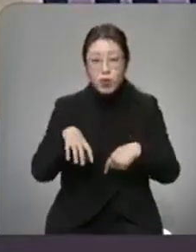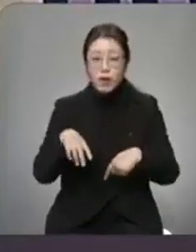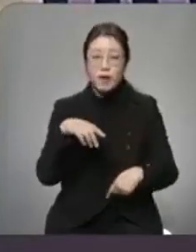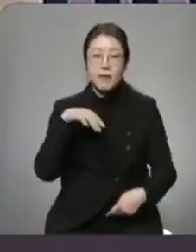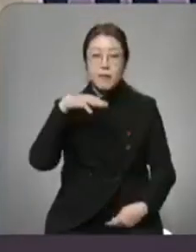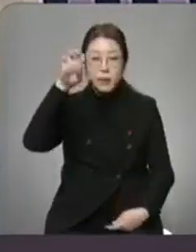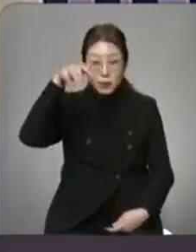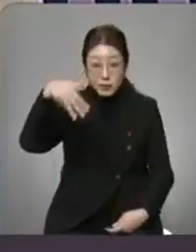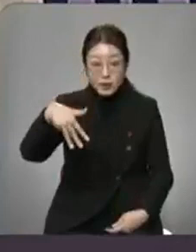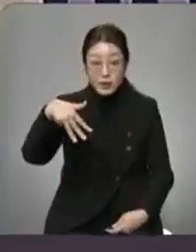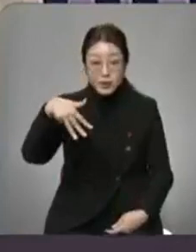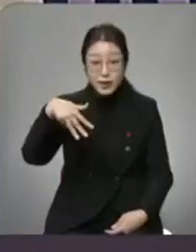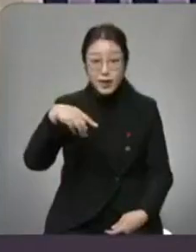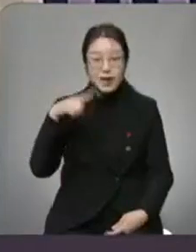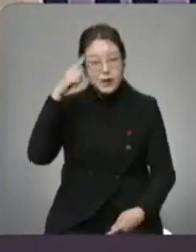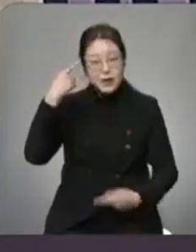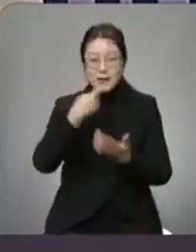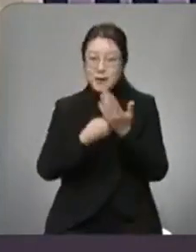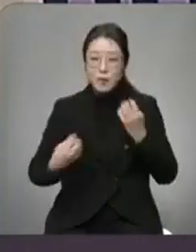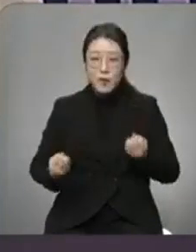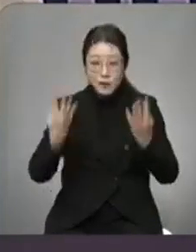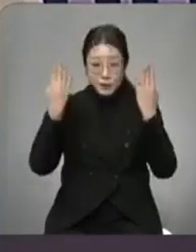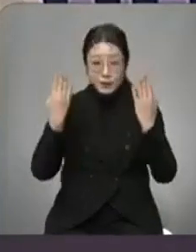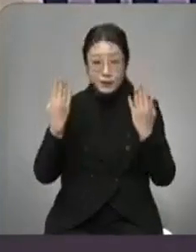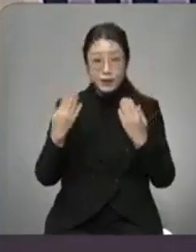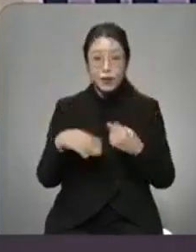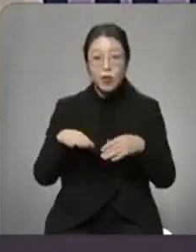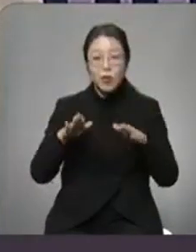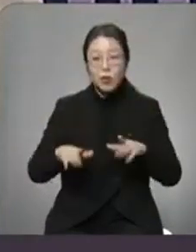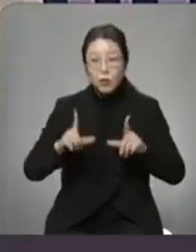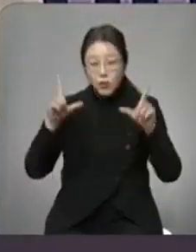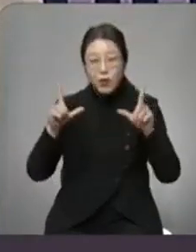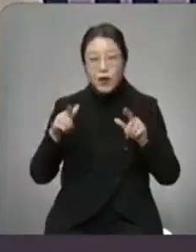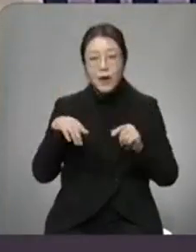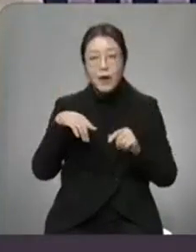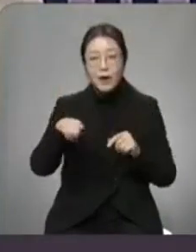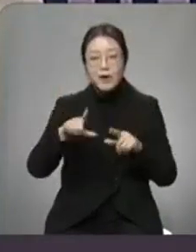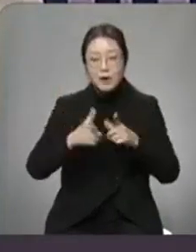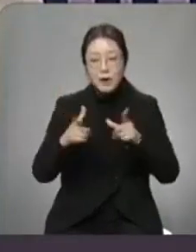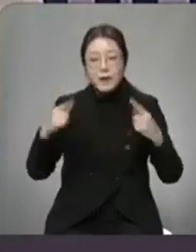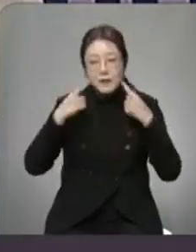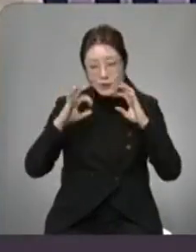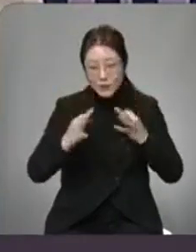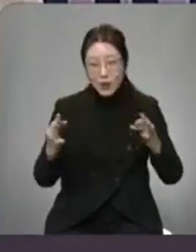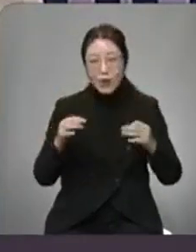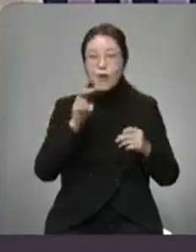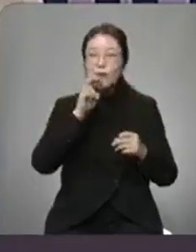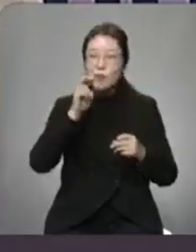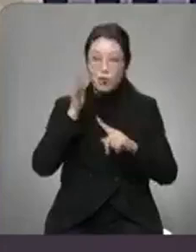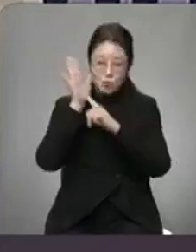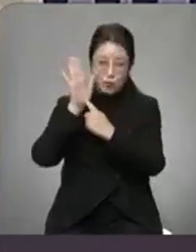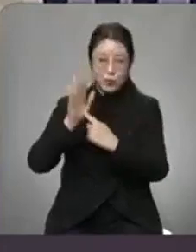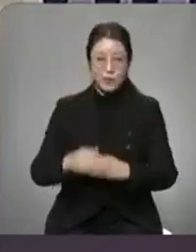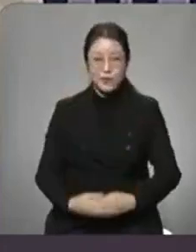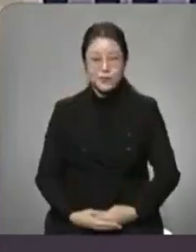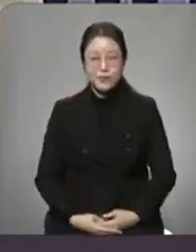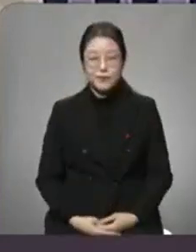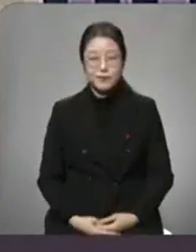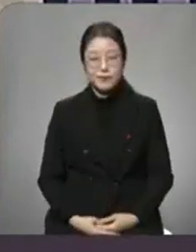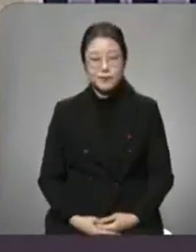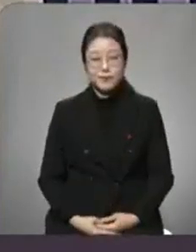곳인 평창에서는 기념 행사가 열렸는데 공식 마스코트와 주제가도 공개됐습니다. 노지영 기자의